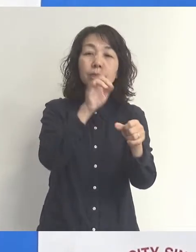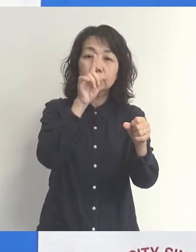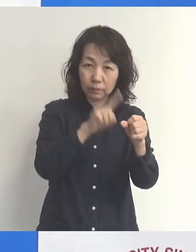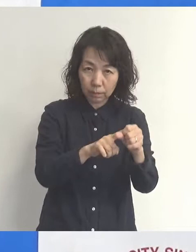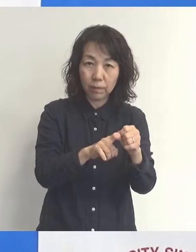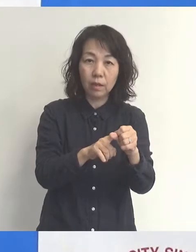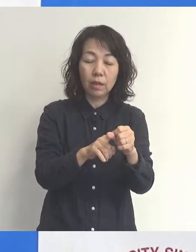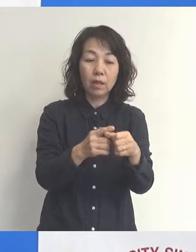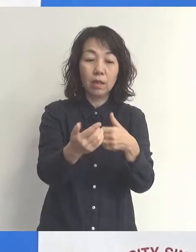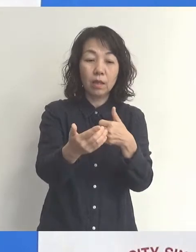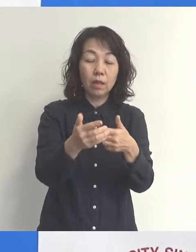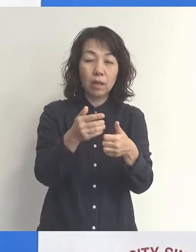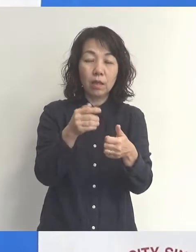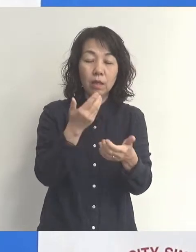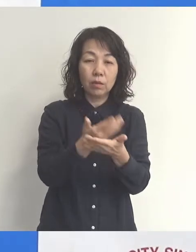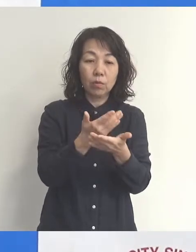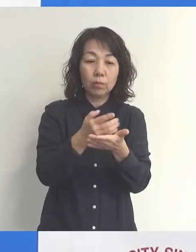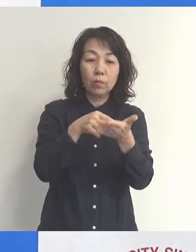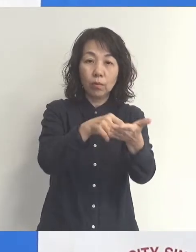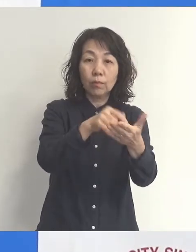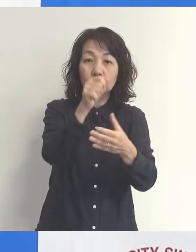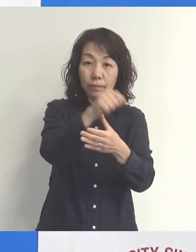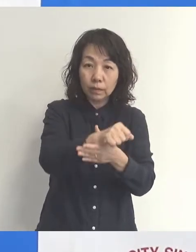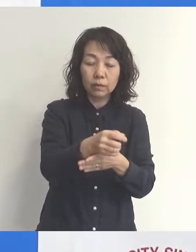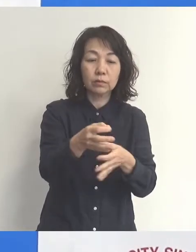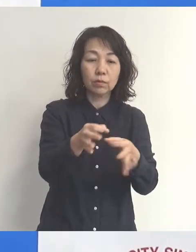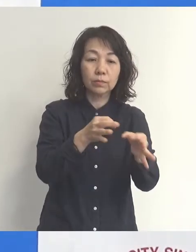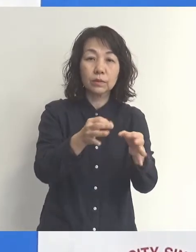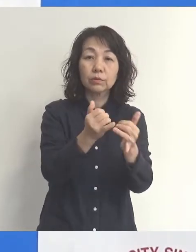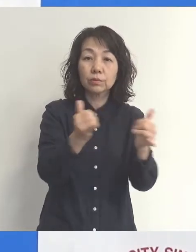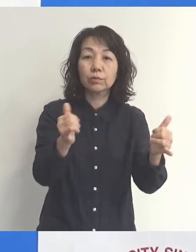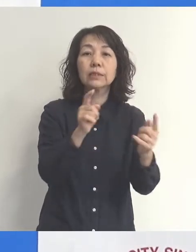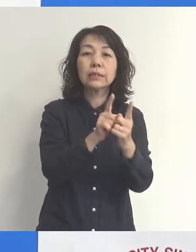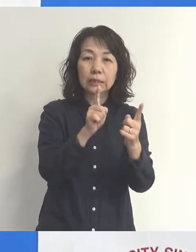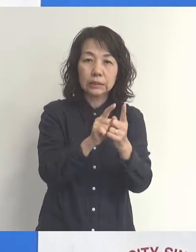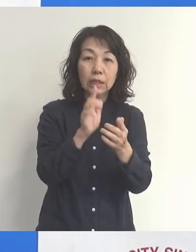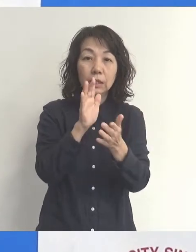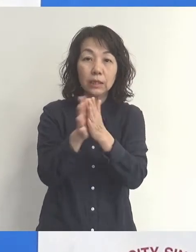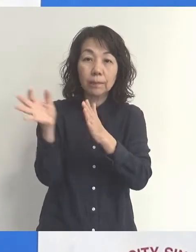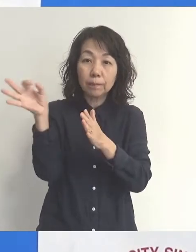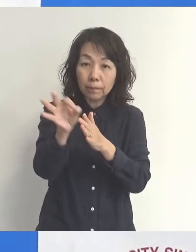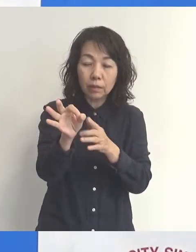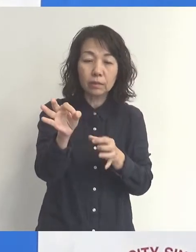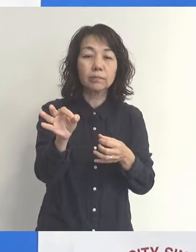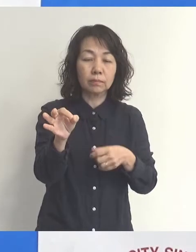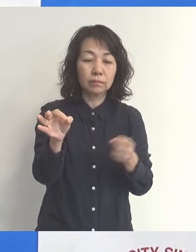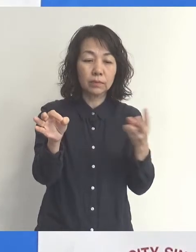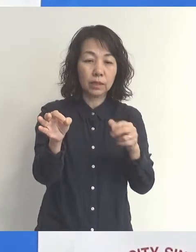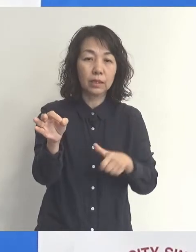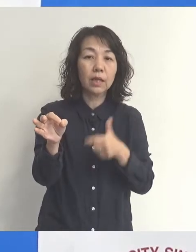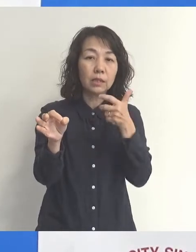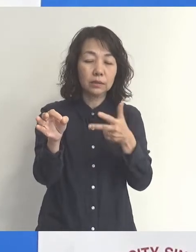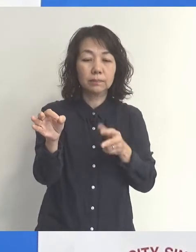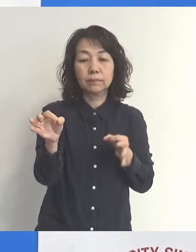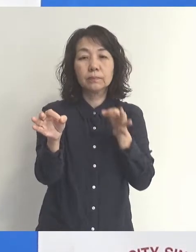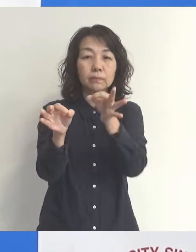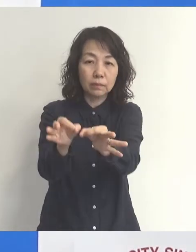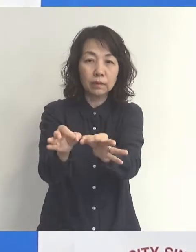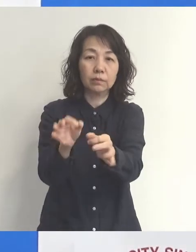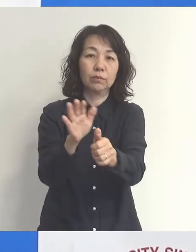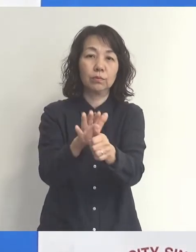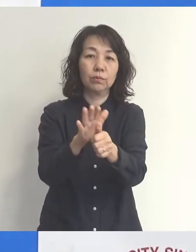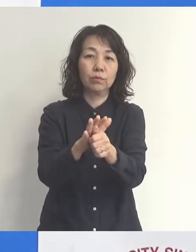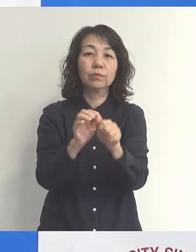に応じられた事業者の皆様へ県の支給額に追加し、市独自の協力金を支給